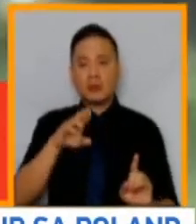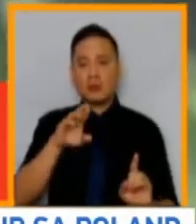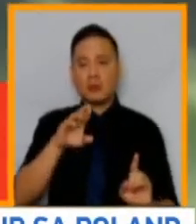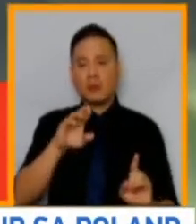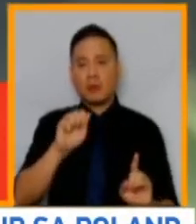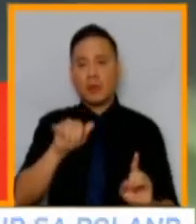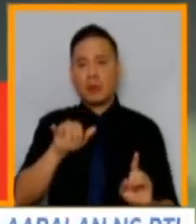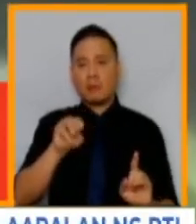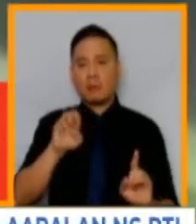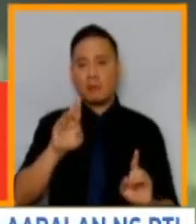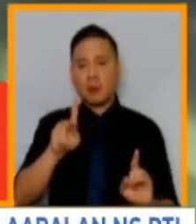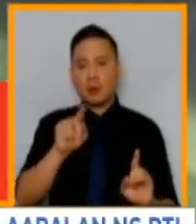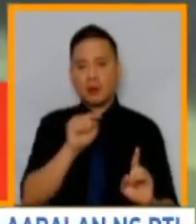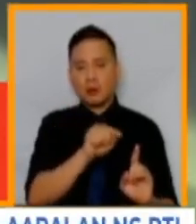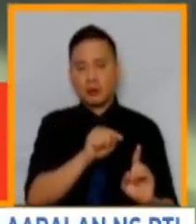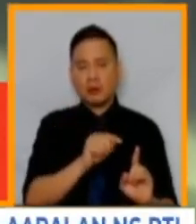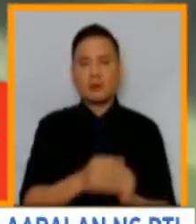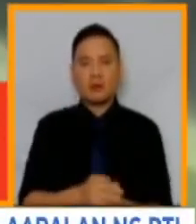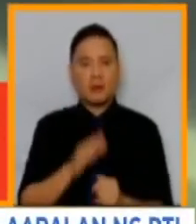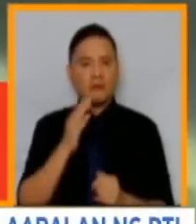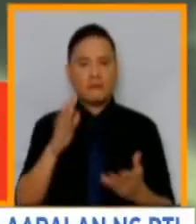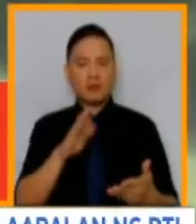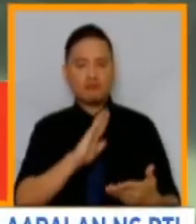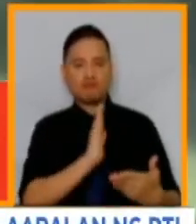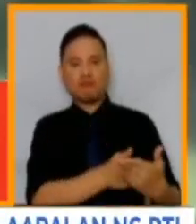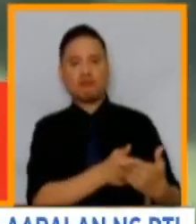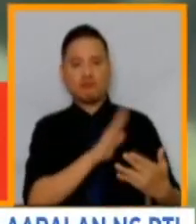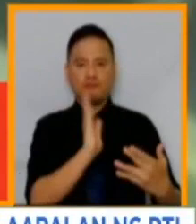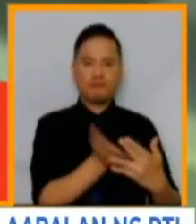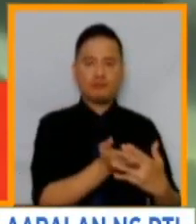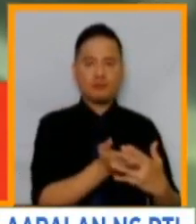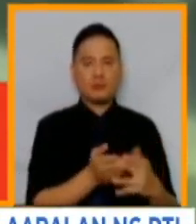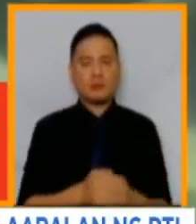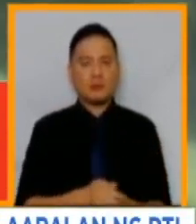frustrated murder. Tumanggi magbigay ng pahayag ang pulis.